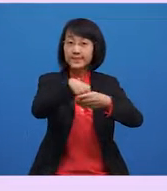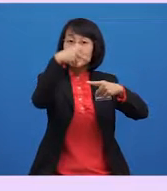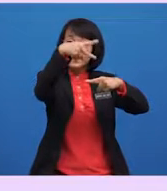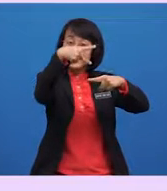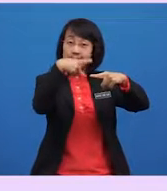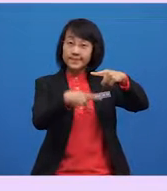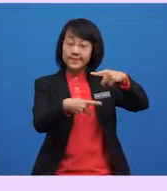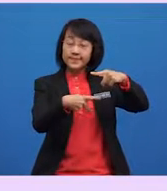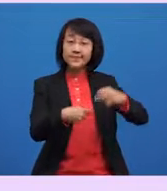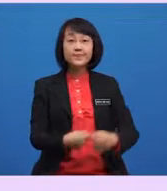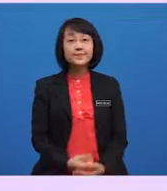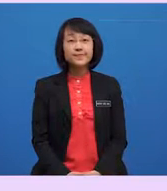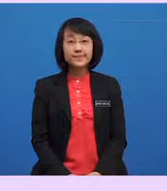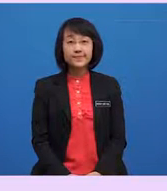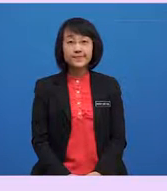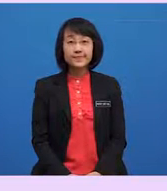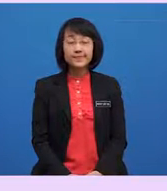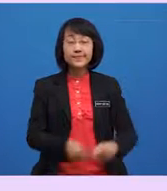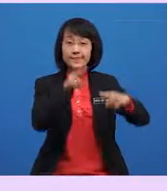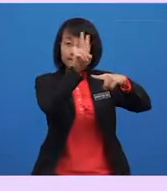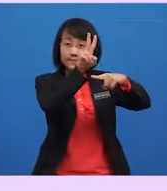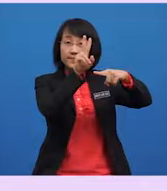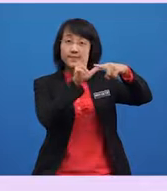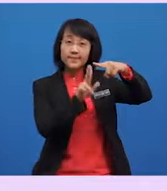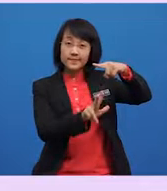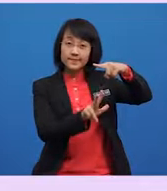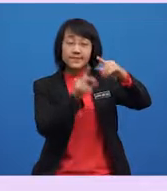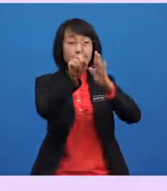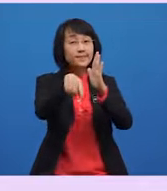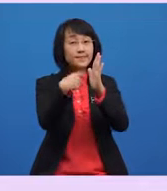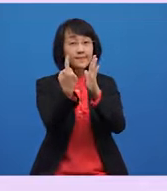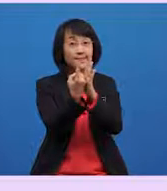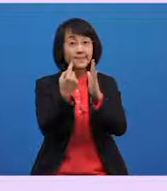pecahan iaitu 2/3 jam.